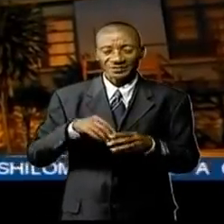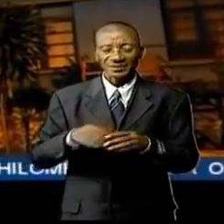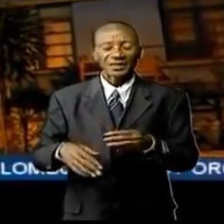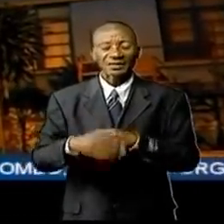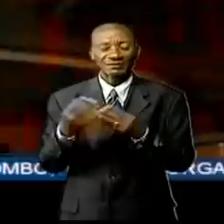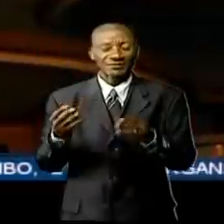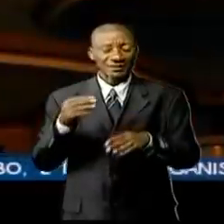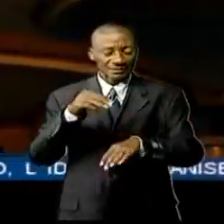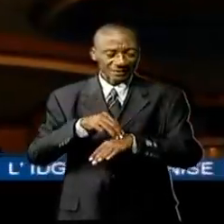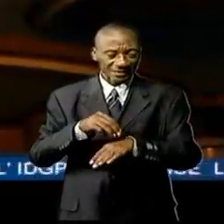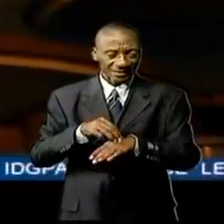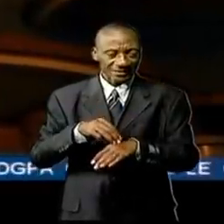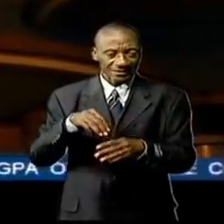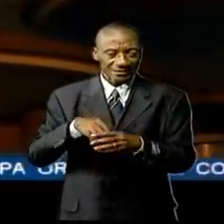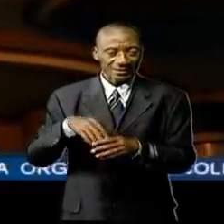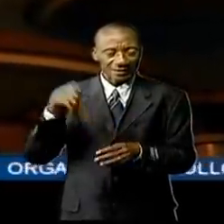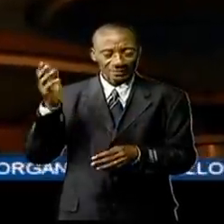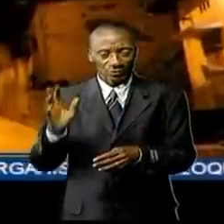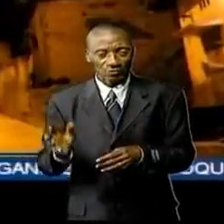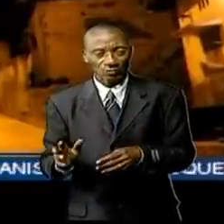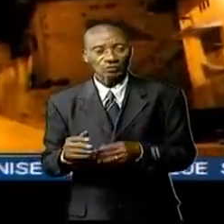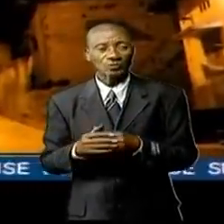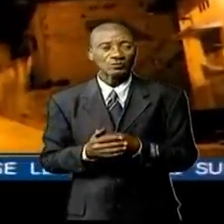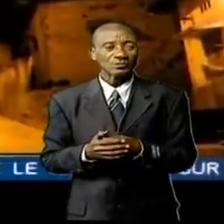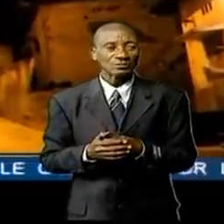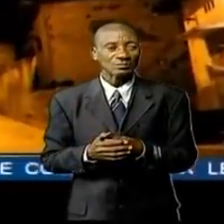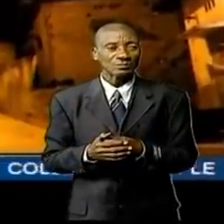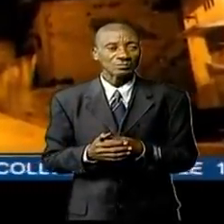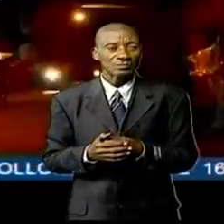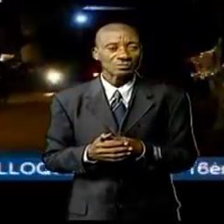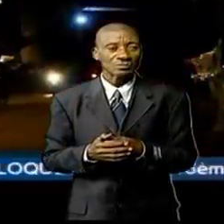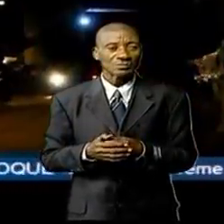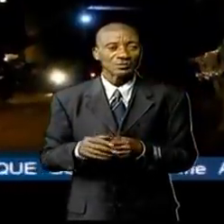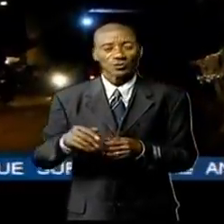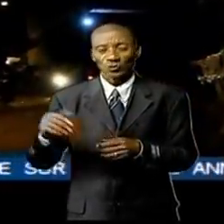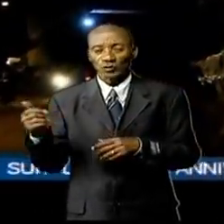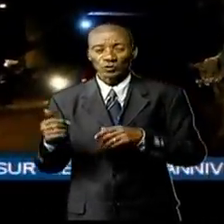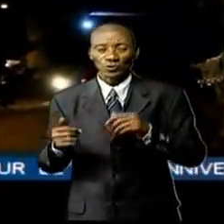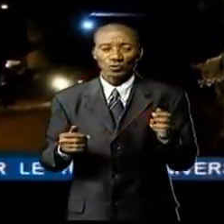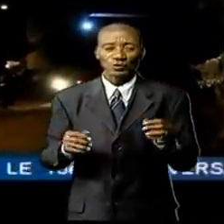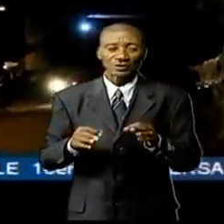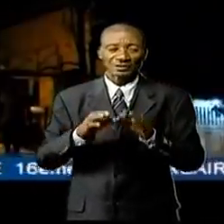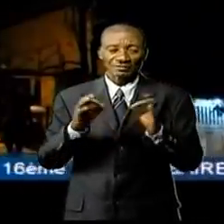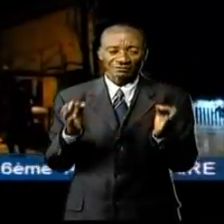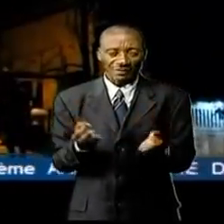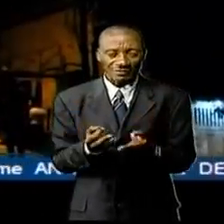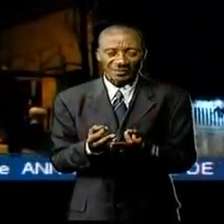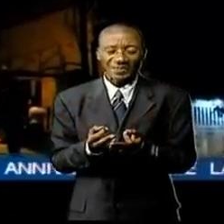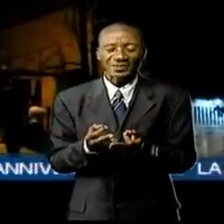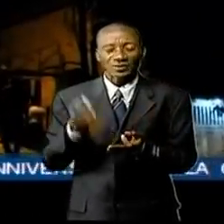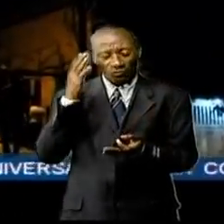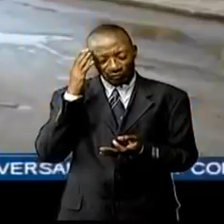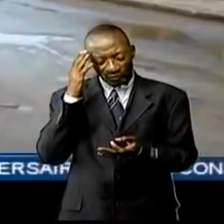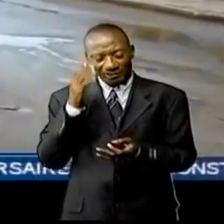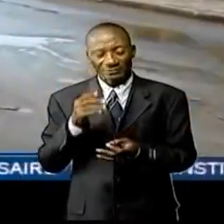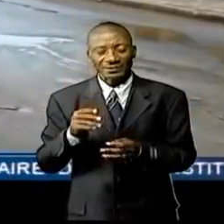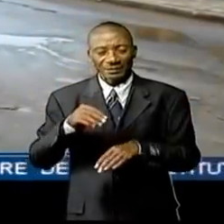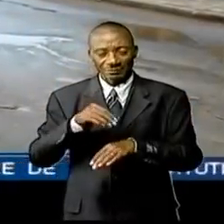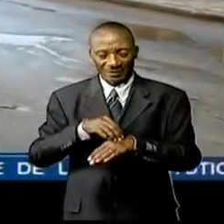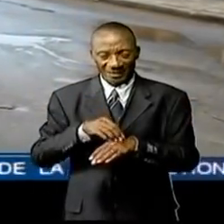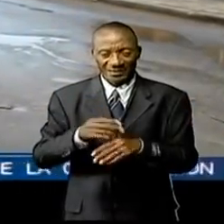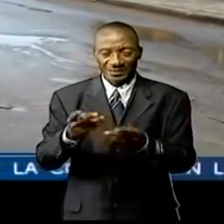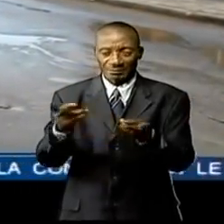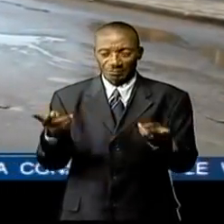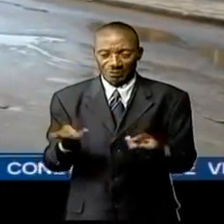Congo central, parmi lesquelles certaines voiries urbaines et leurs éléments connexes, le grand pôle économico-financier, les célèbres places